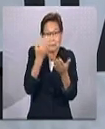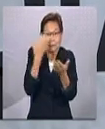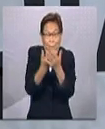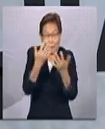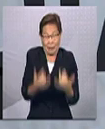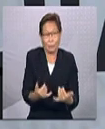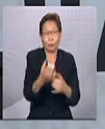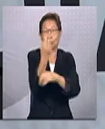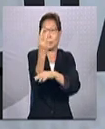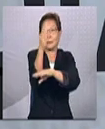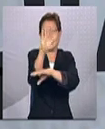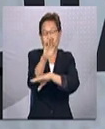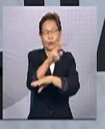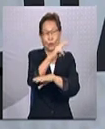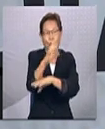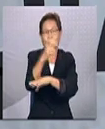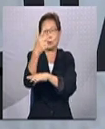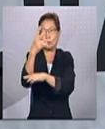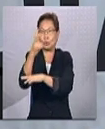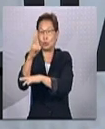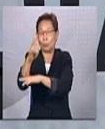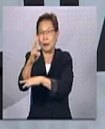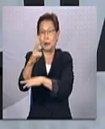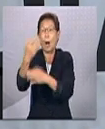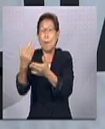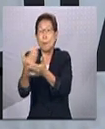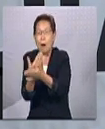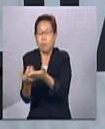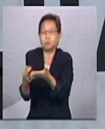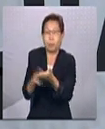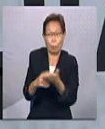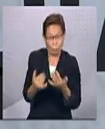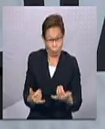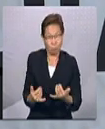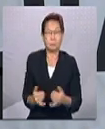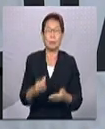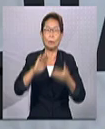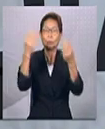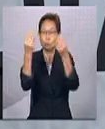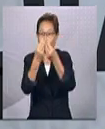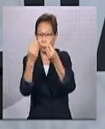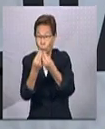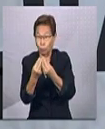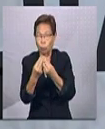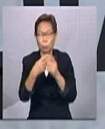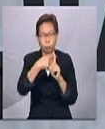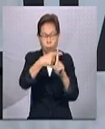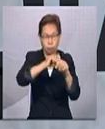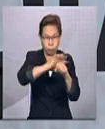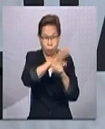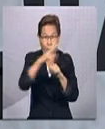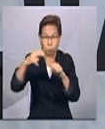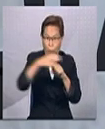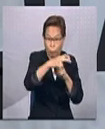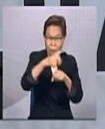terdapat 217 kes baru yang telah dilaporkan. Ini menjadikan jumlah kes positif COVID-19